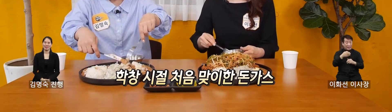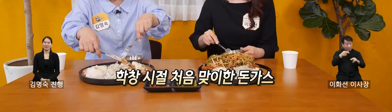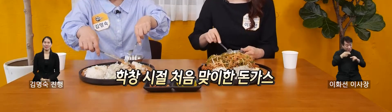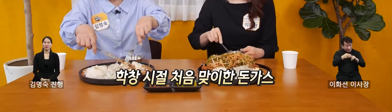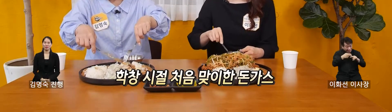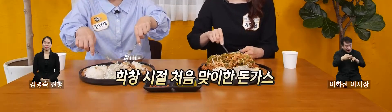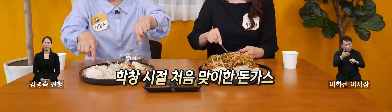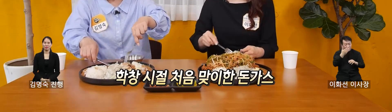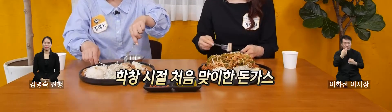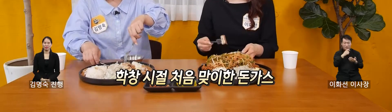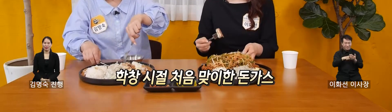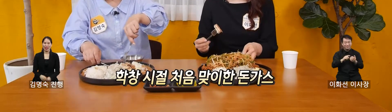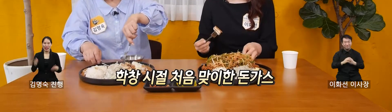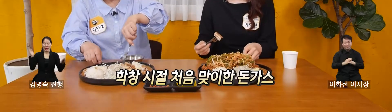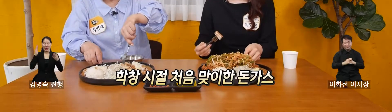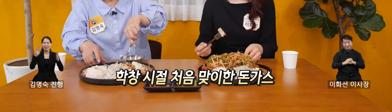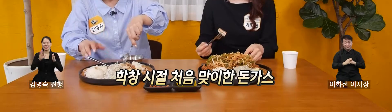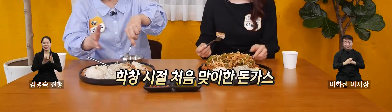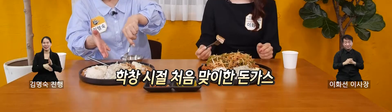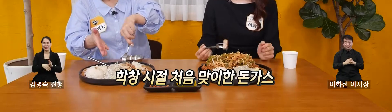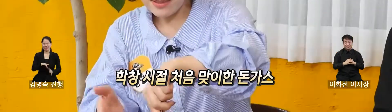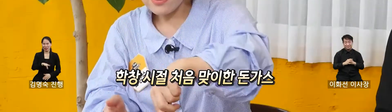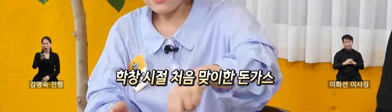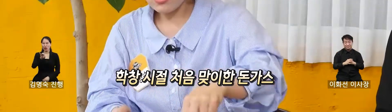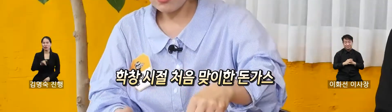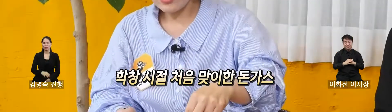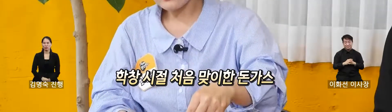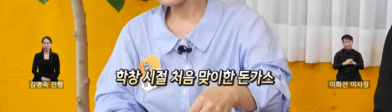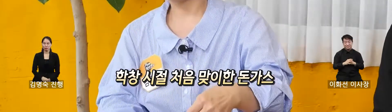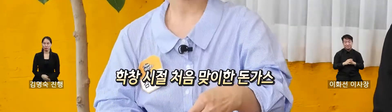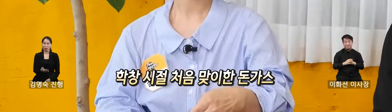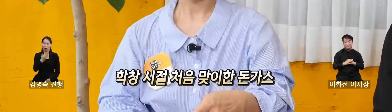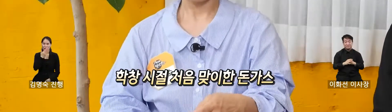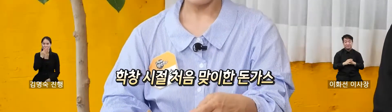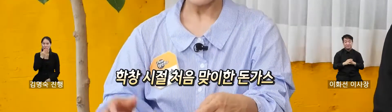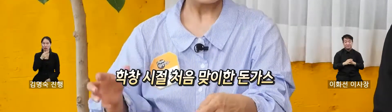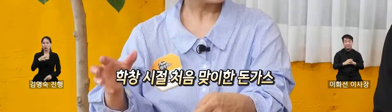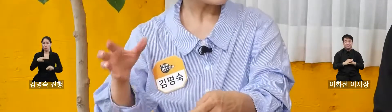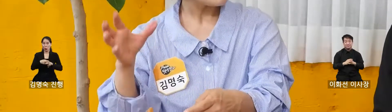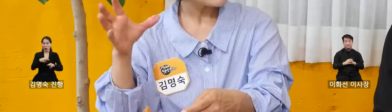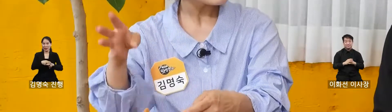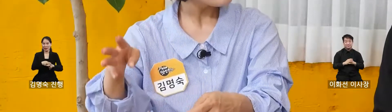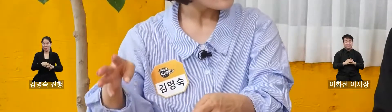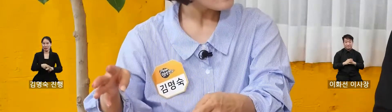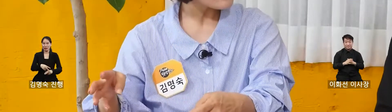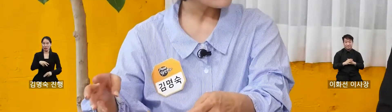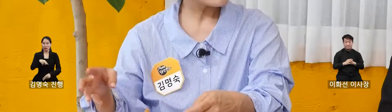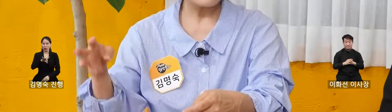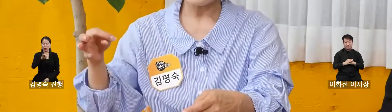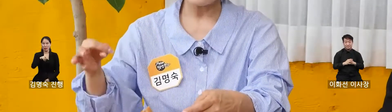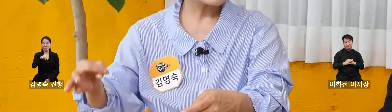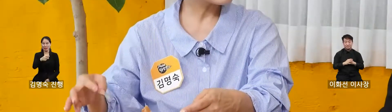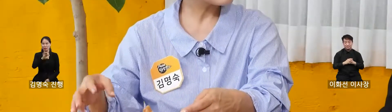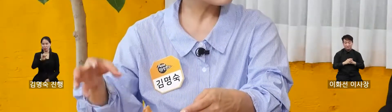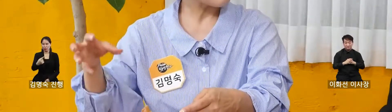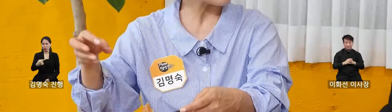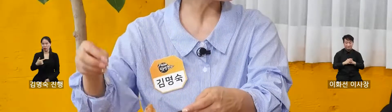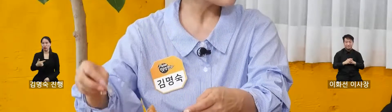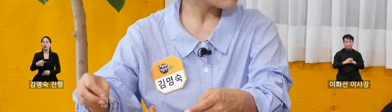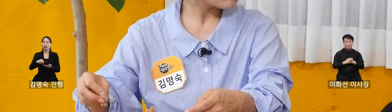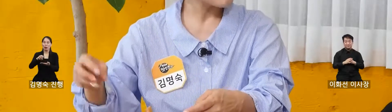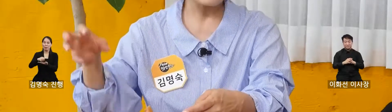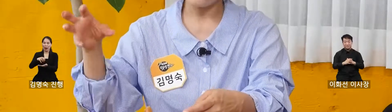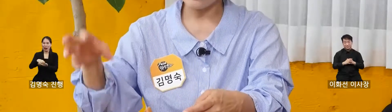예그 학창 시절 때 네. 그러니까 처음 맞이하는 돈가스 가면은 처음에 스프 주고 빵 주고 그랬죠.